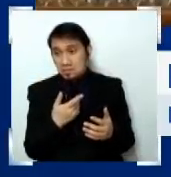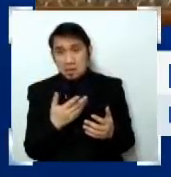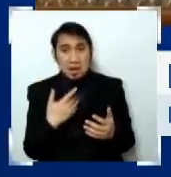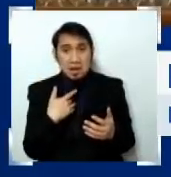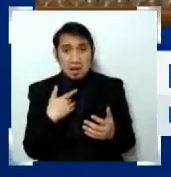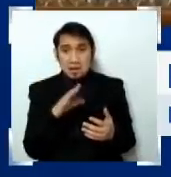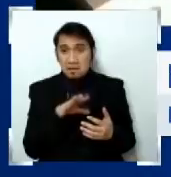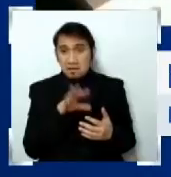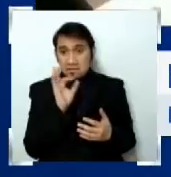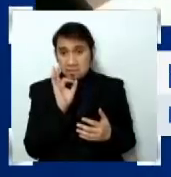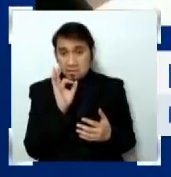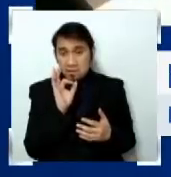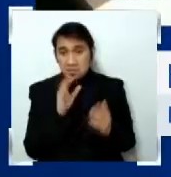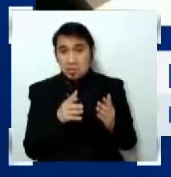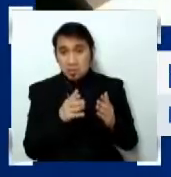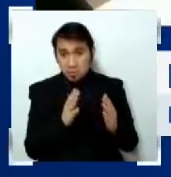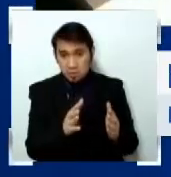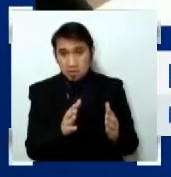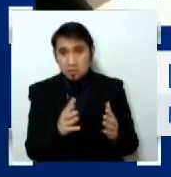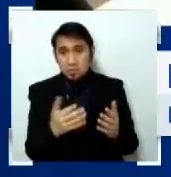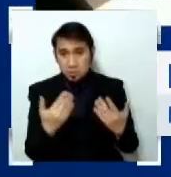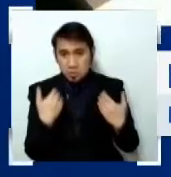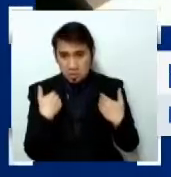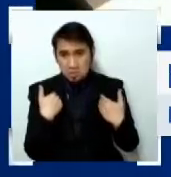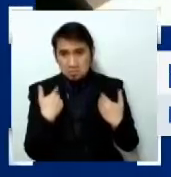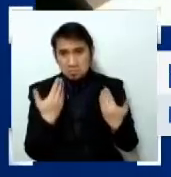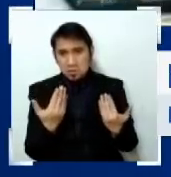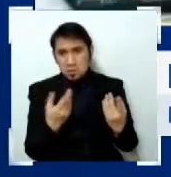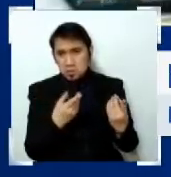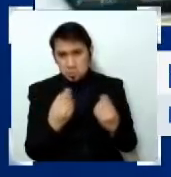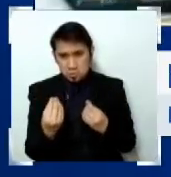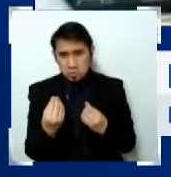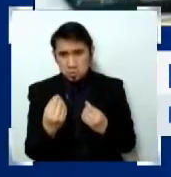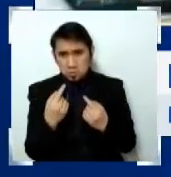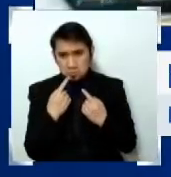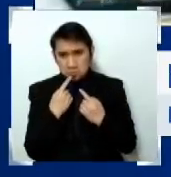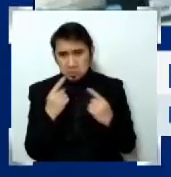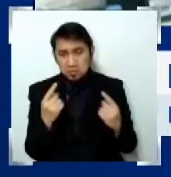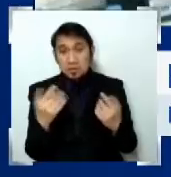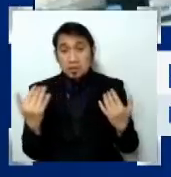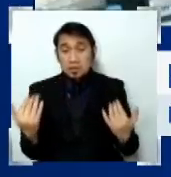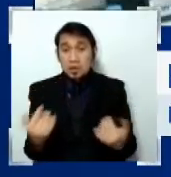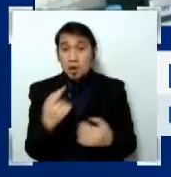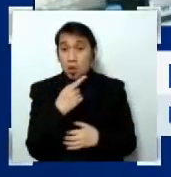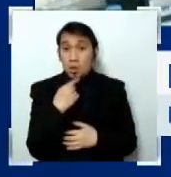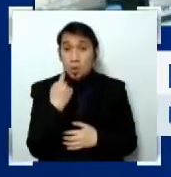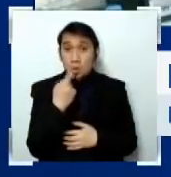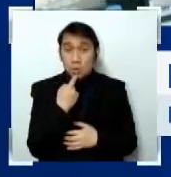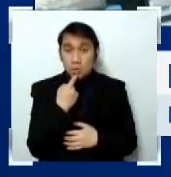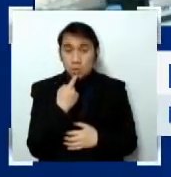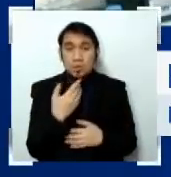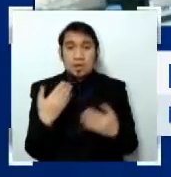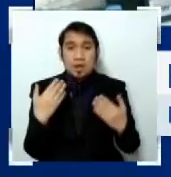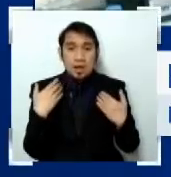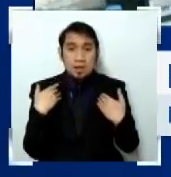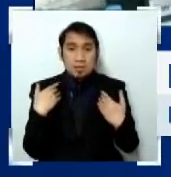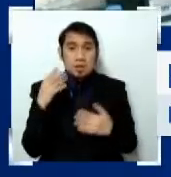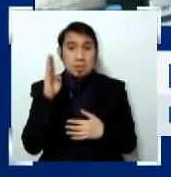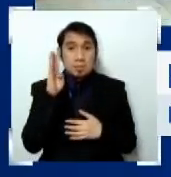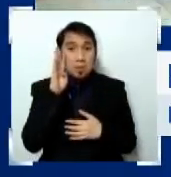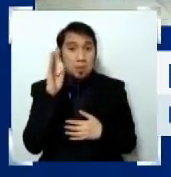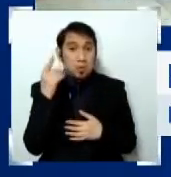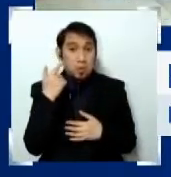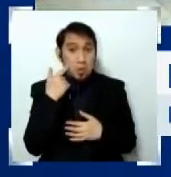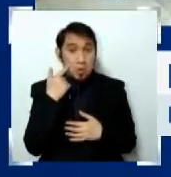be productive. Ang napipisil ng partido na maging standard bearer, si Senador Bongo, para raw may continuity ang mga anilay na simulan